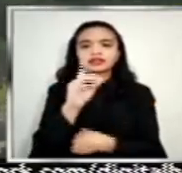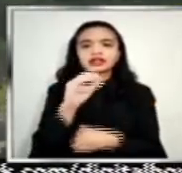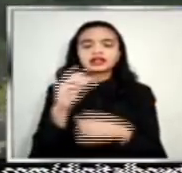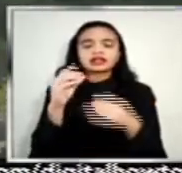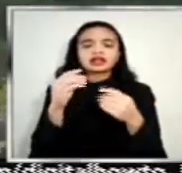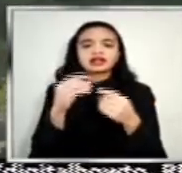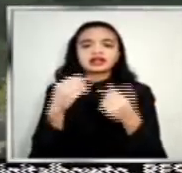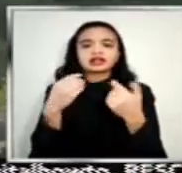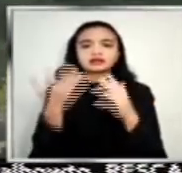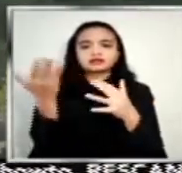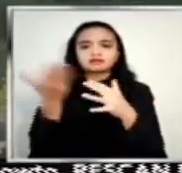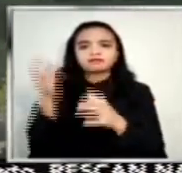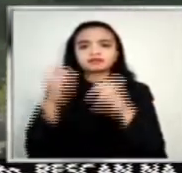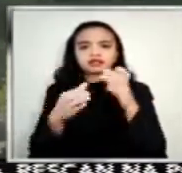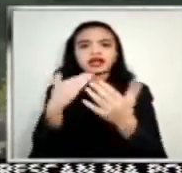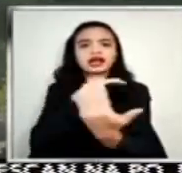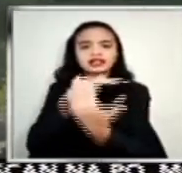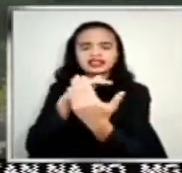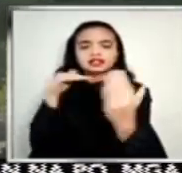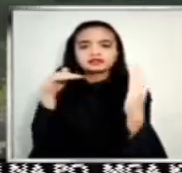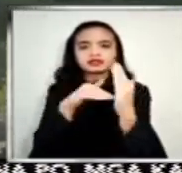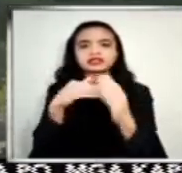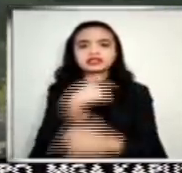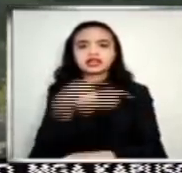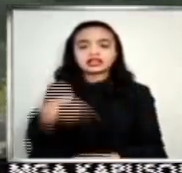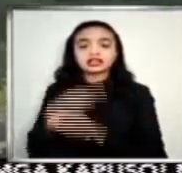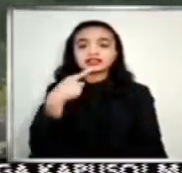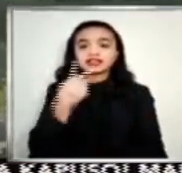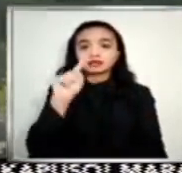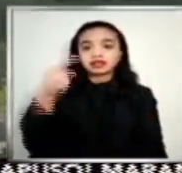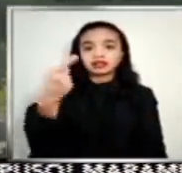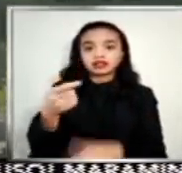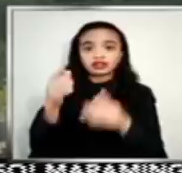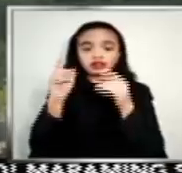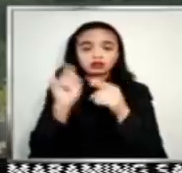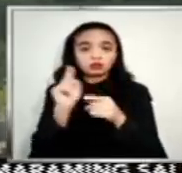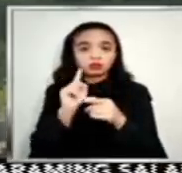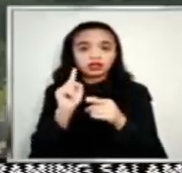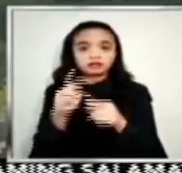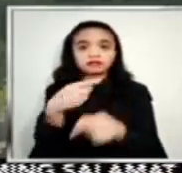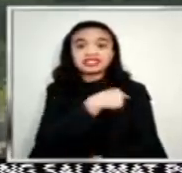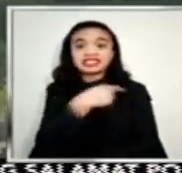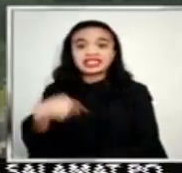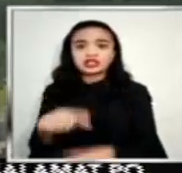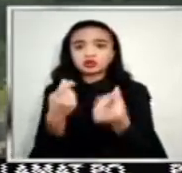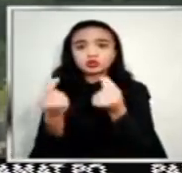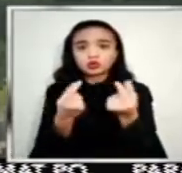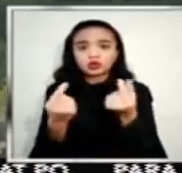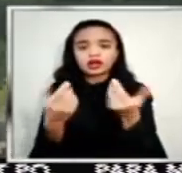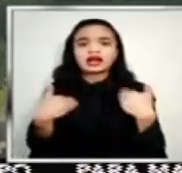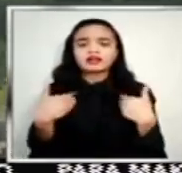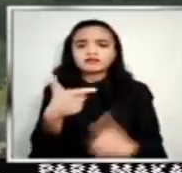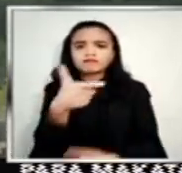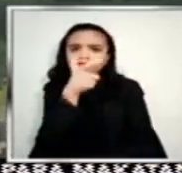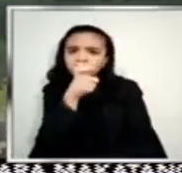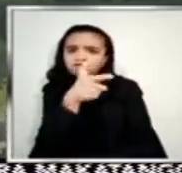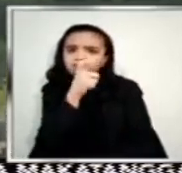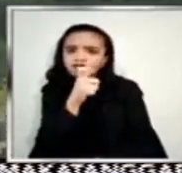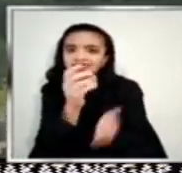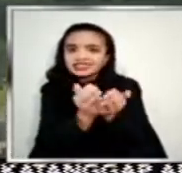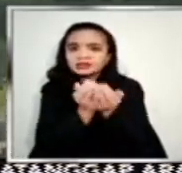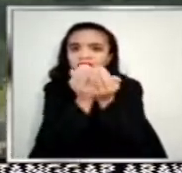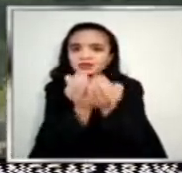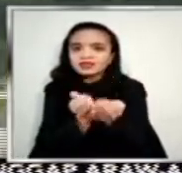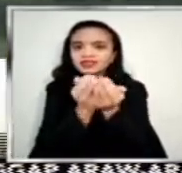laban sa China. Una, para sa pagtutok umano ng mga Chino ng radar gun sa isang barko ng Philippine Navy